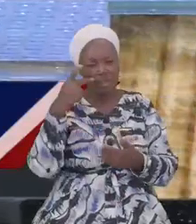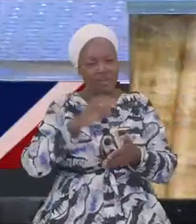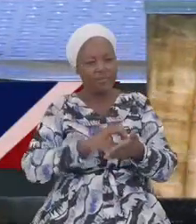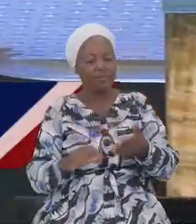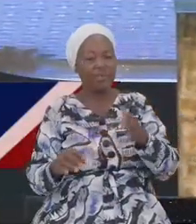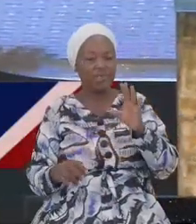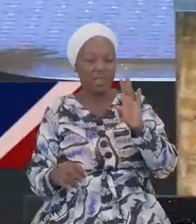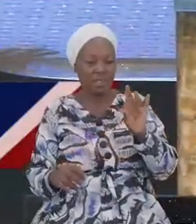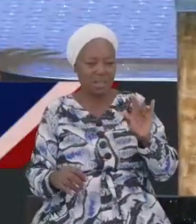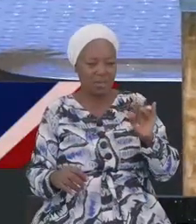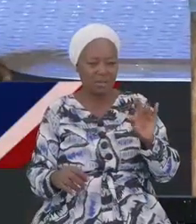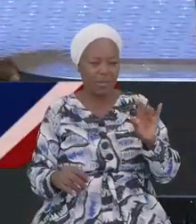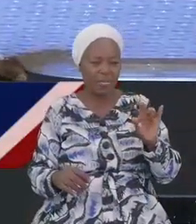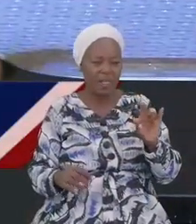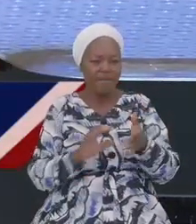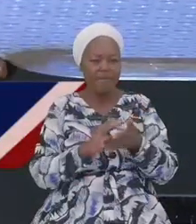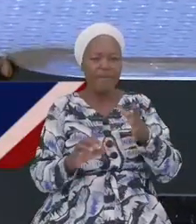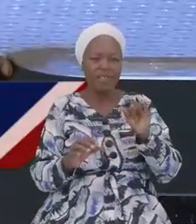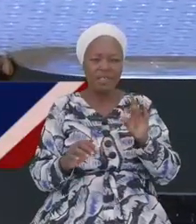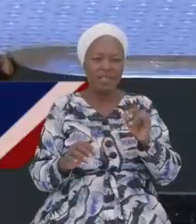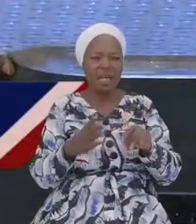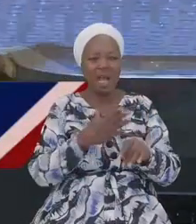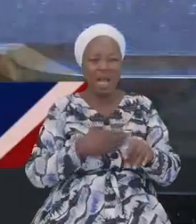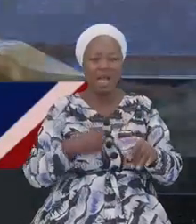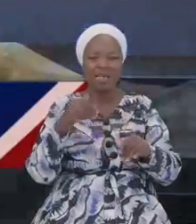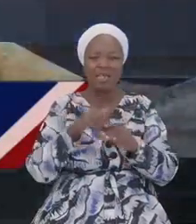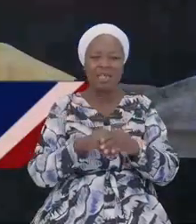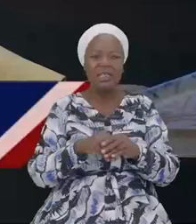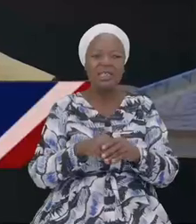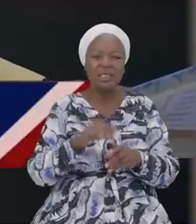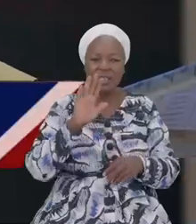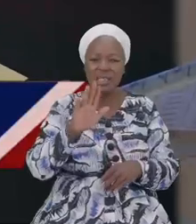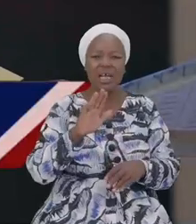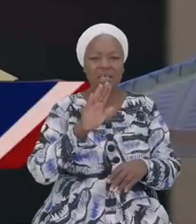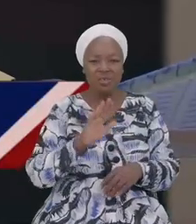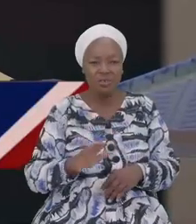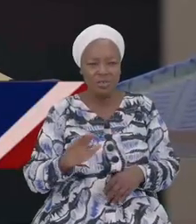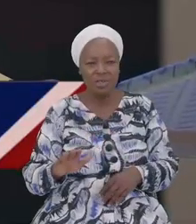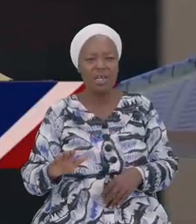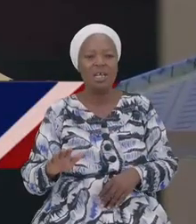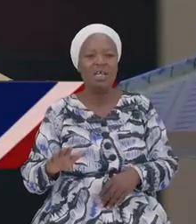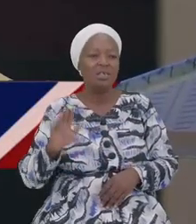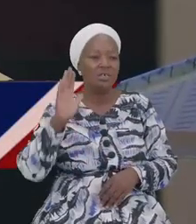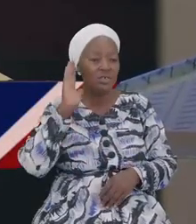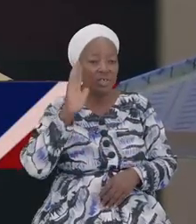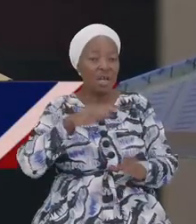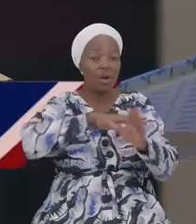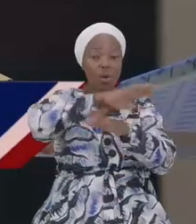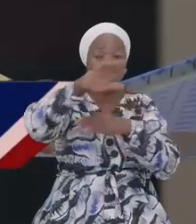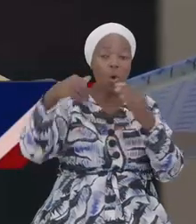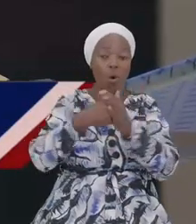18. Verset 18. Toutes les nations de la terre seront bénies en